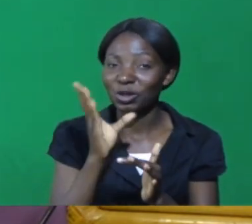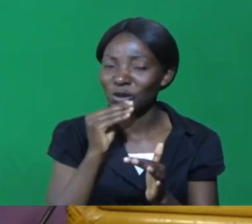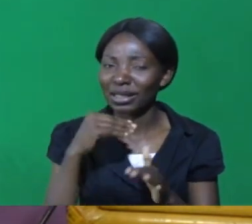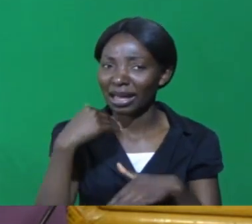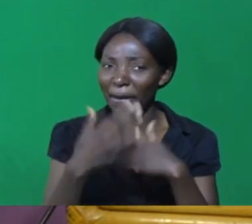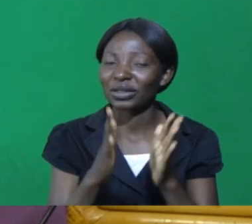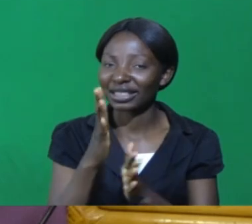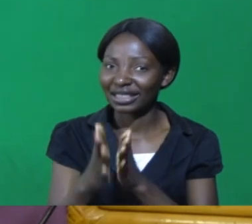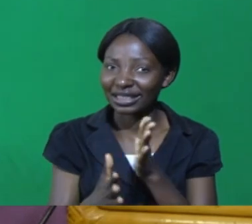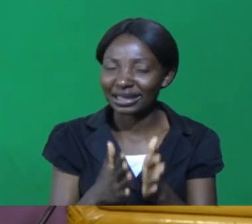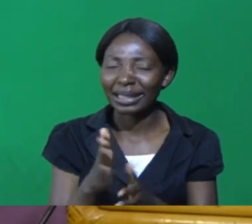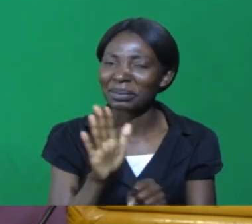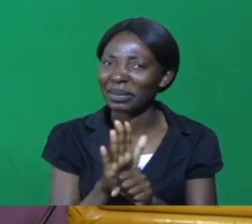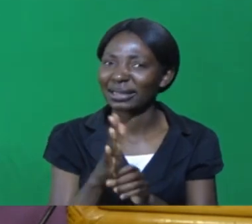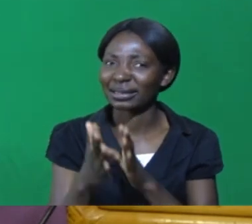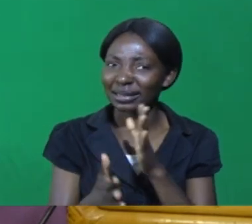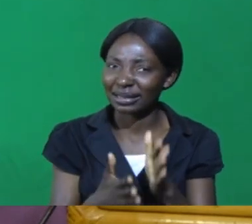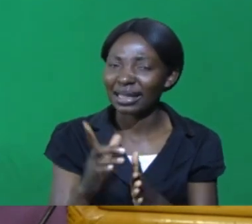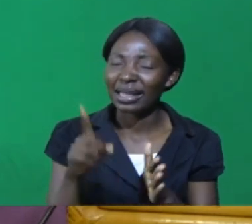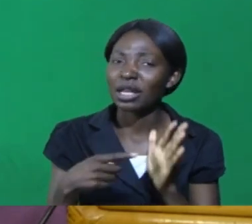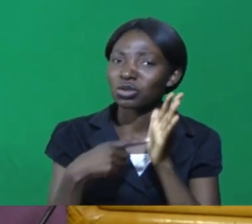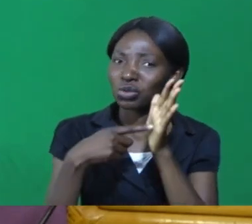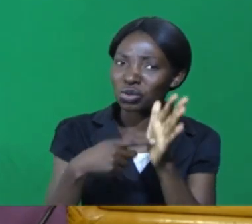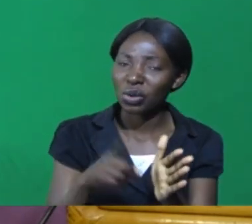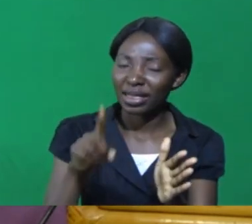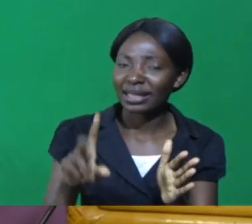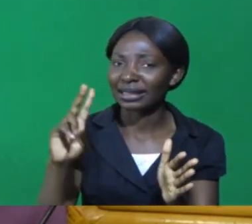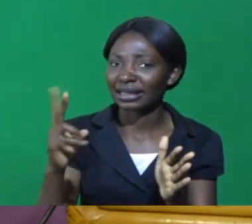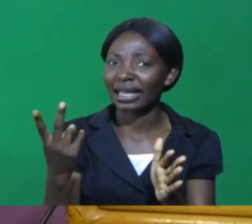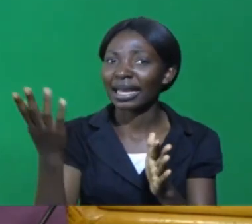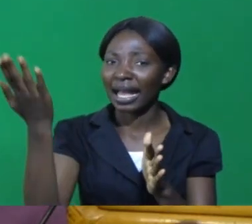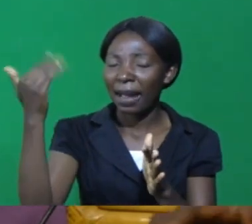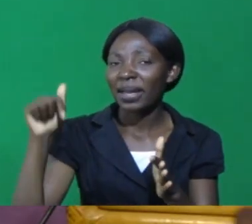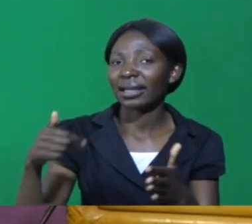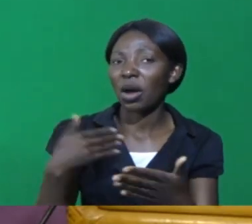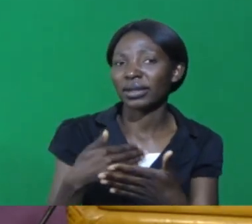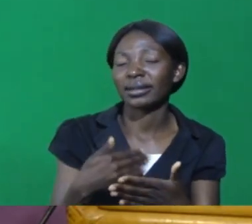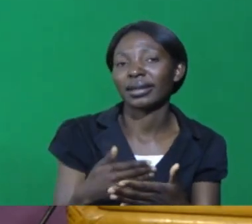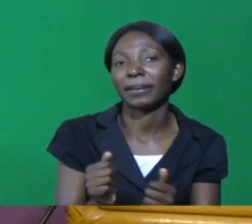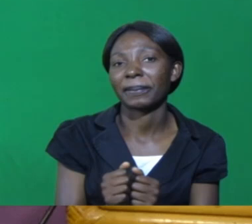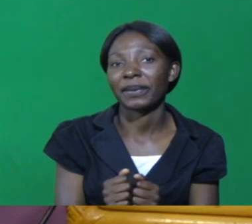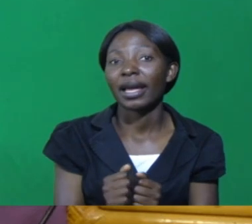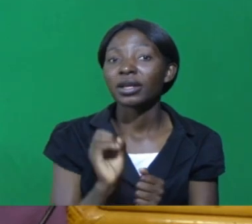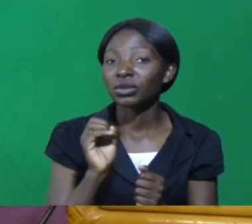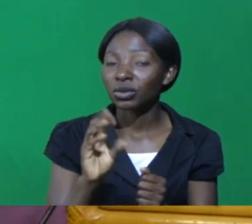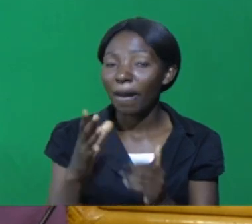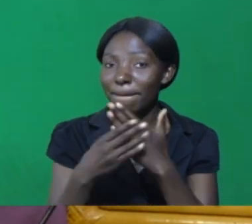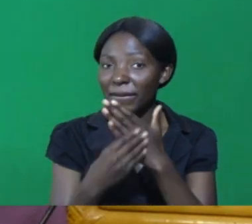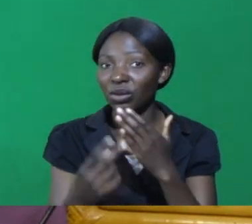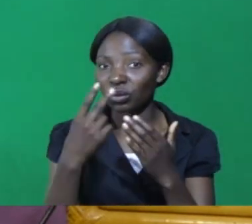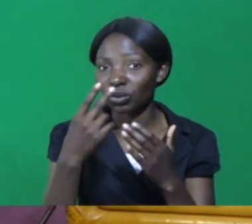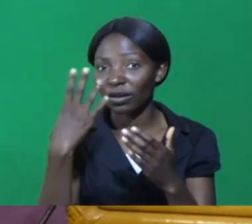kana kuti masainzi akawanda anoisa pachena kuti kudzoka kwake kunenge kwapedyo zvakadii. Saka pana Matthew